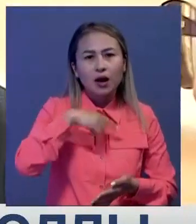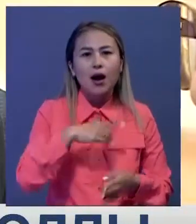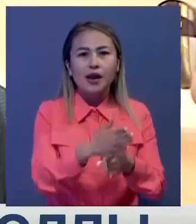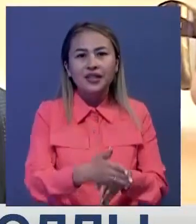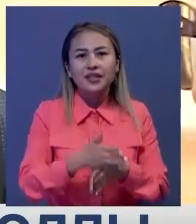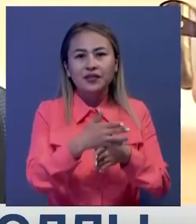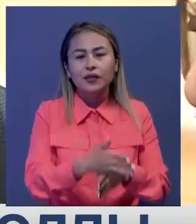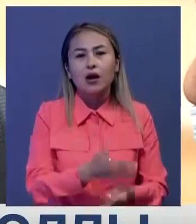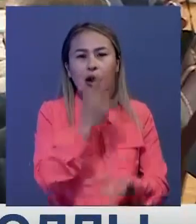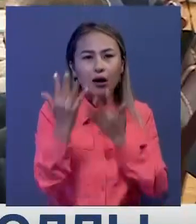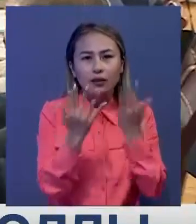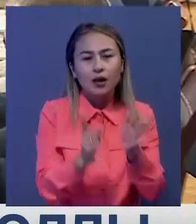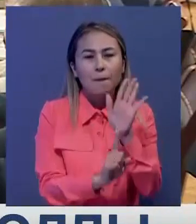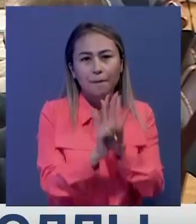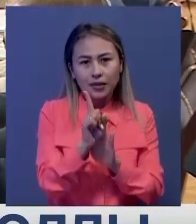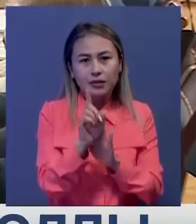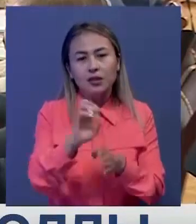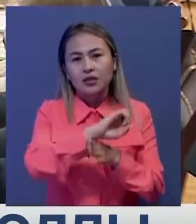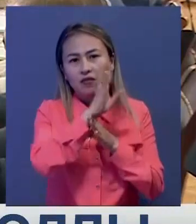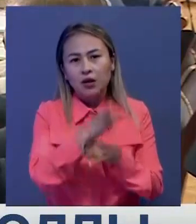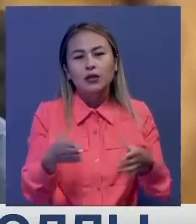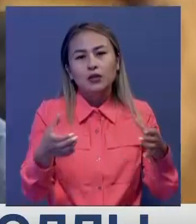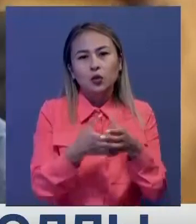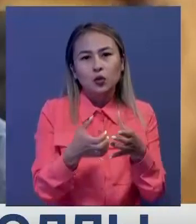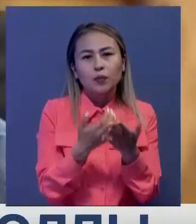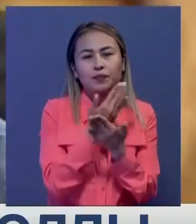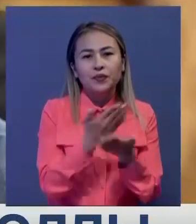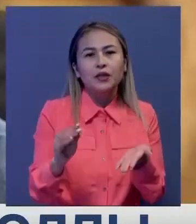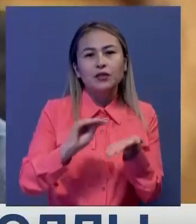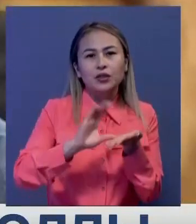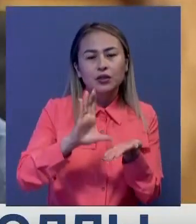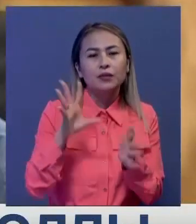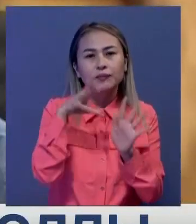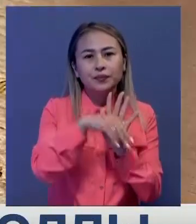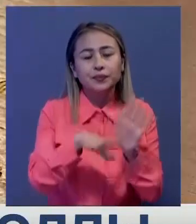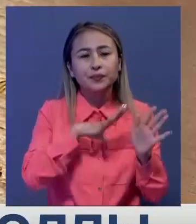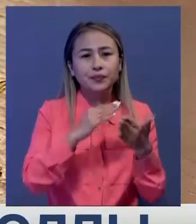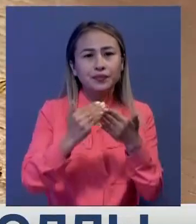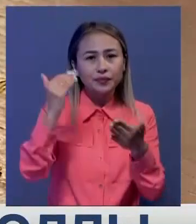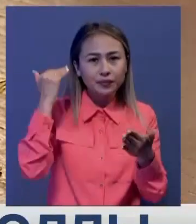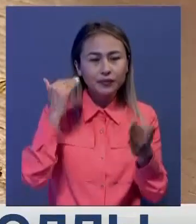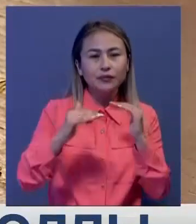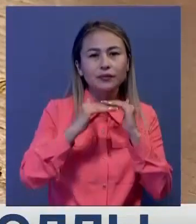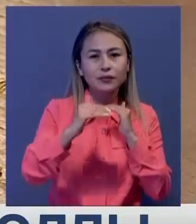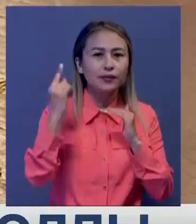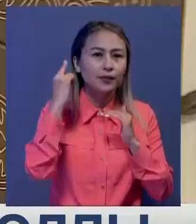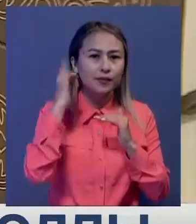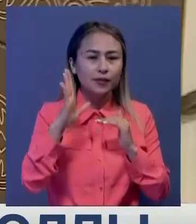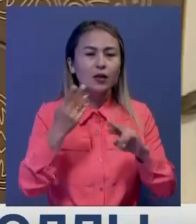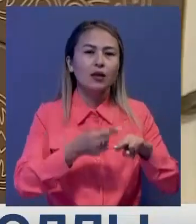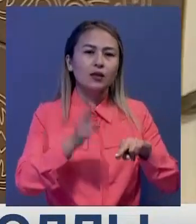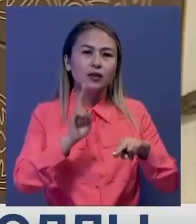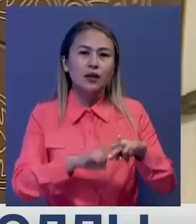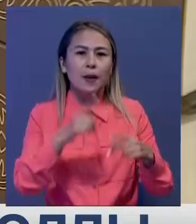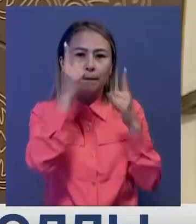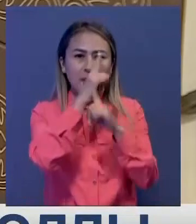arkivterde ahtara bastat. Tam tumdap jinagandarın osa jinakka yengizipti. Osgan deyin el estip bilmegen